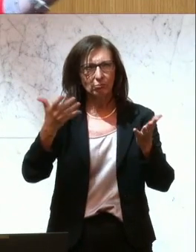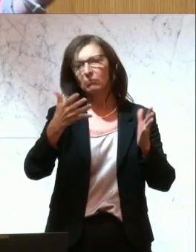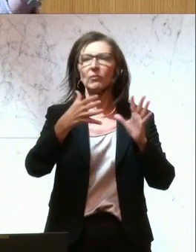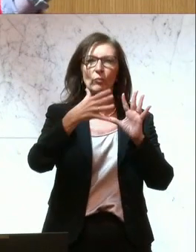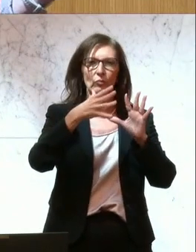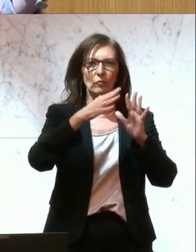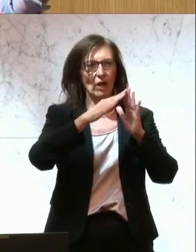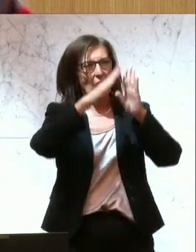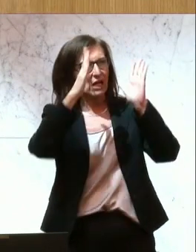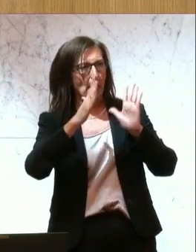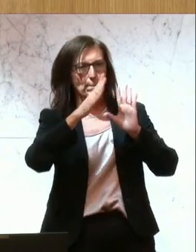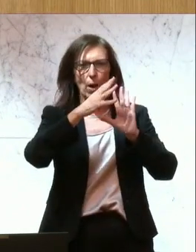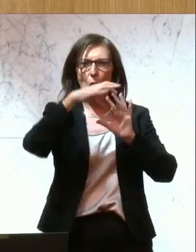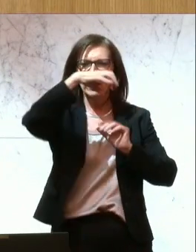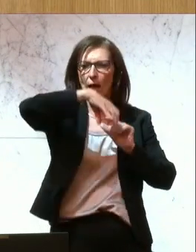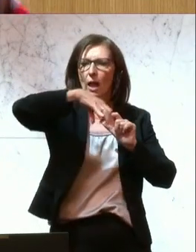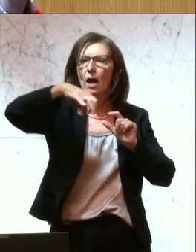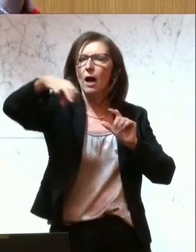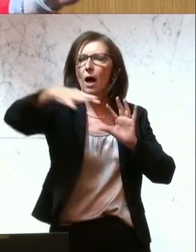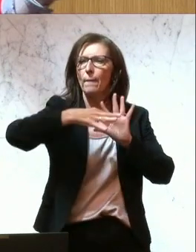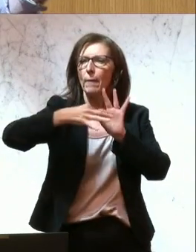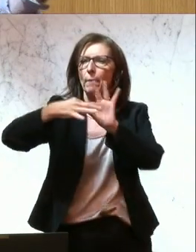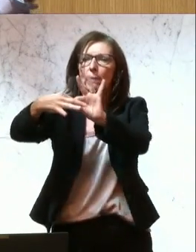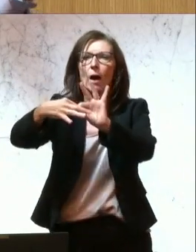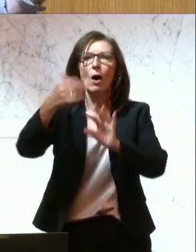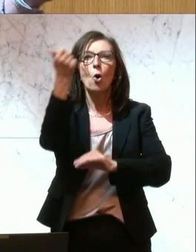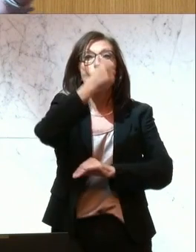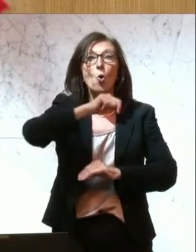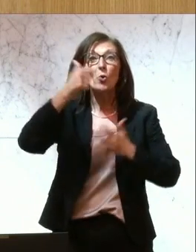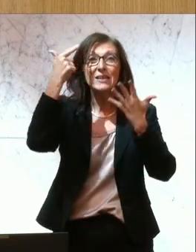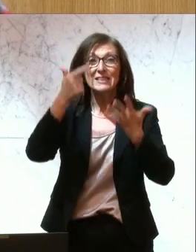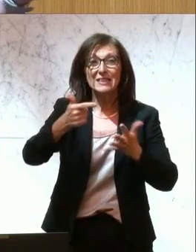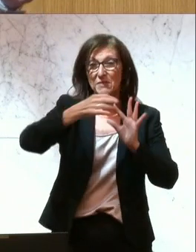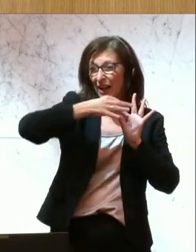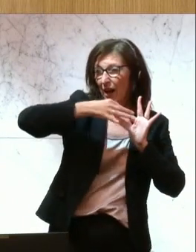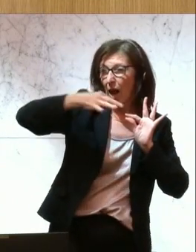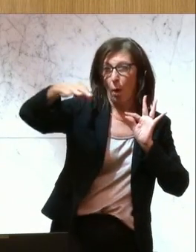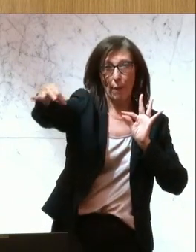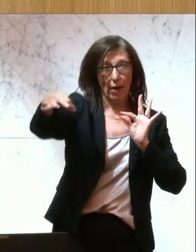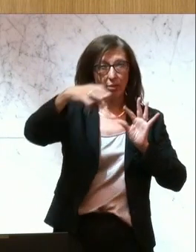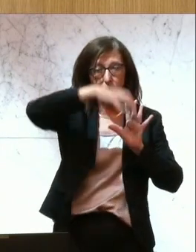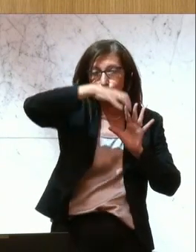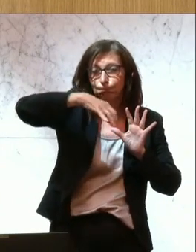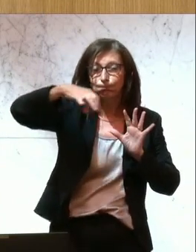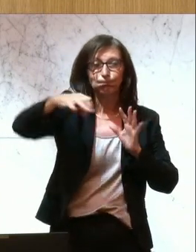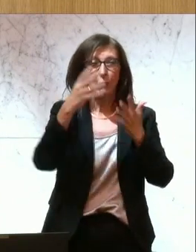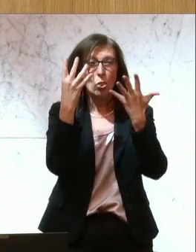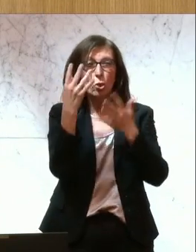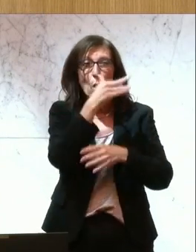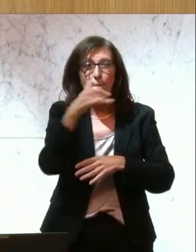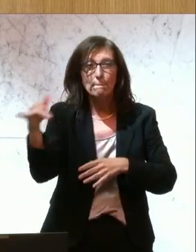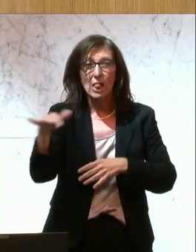zusammenhängender Gebäudekomplex im Ausmaß von 170 Kilometern Länge, wo 9 Millionen